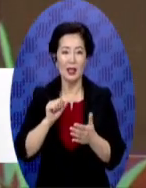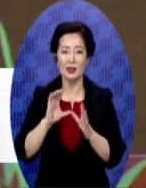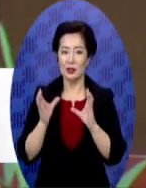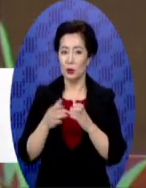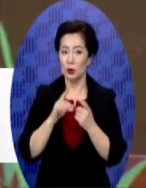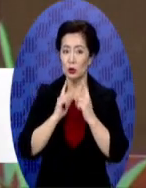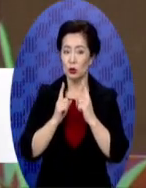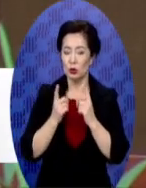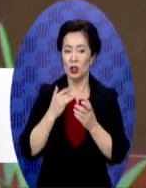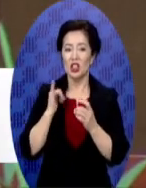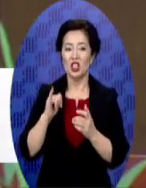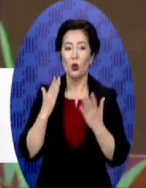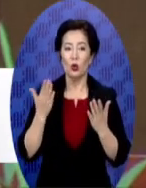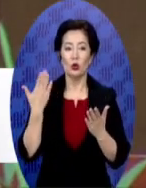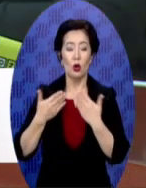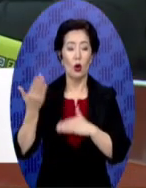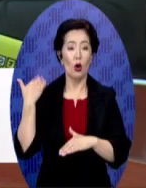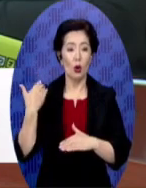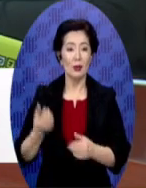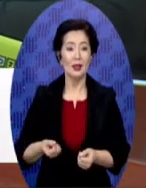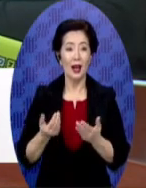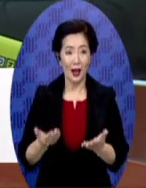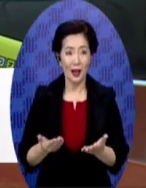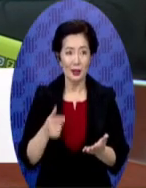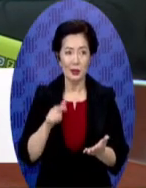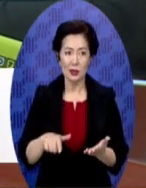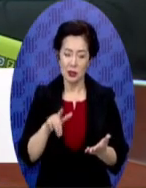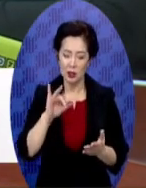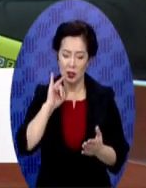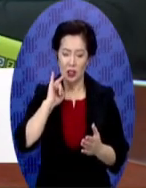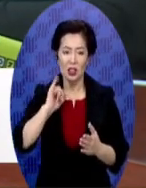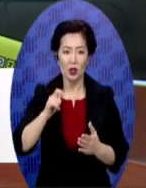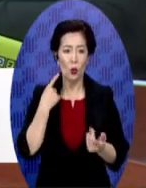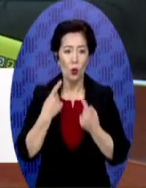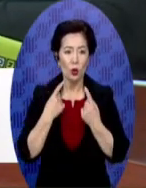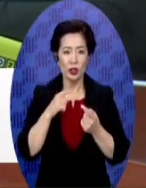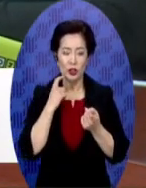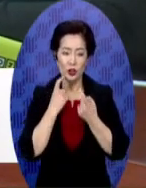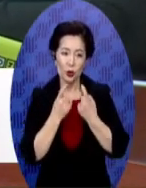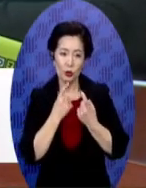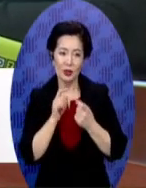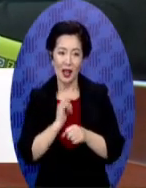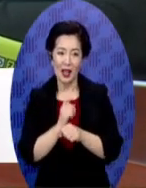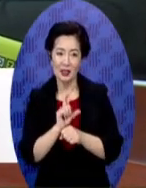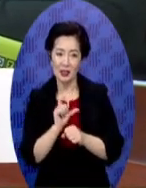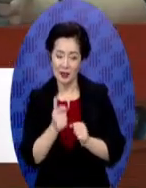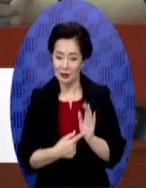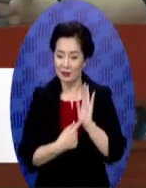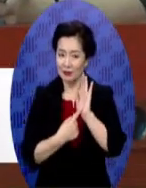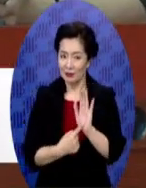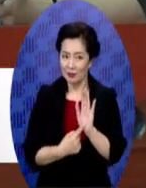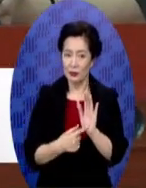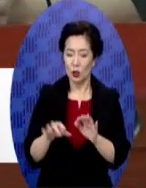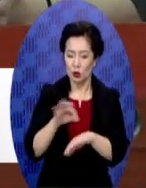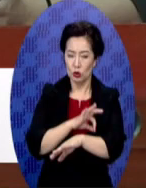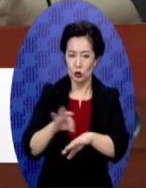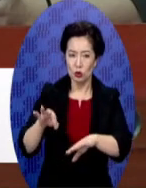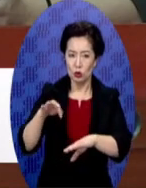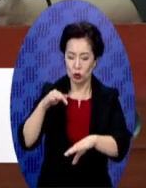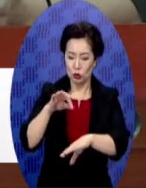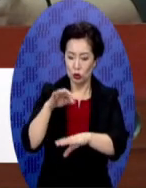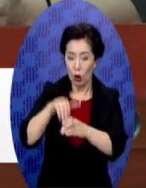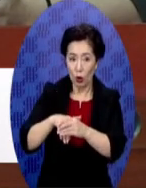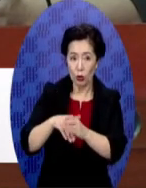улсын хурлд өмнө гаргаж байсан. Тухайн саналуудыг улсын хурлын зөвшөлтслийн ажлын хэсэг хүлээн авч төсөлд тусгахаар тохиролцсон